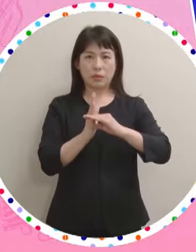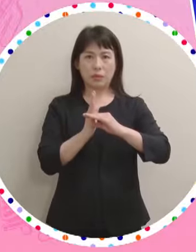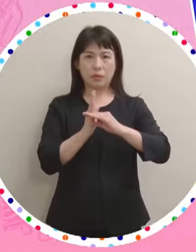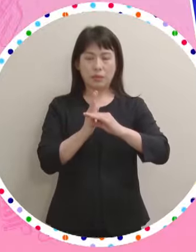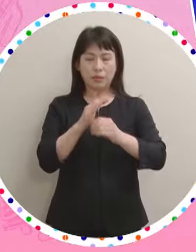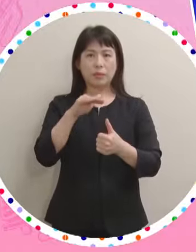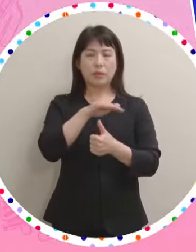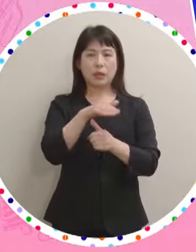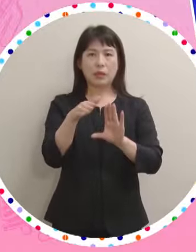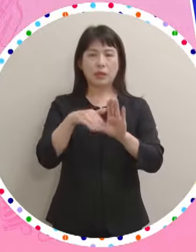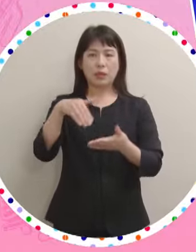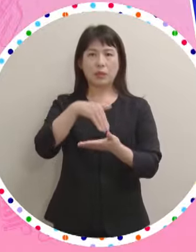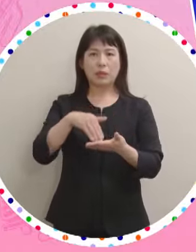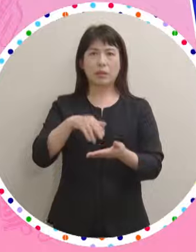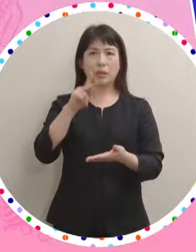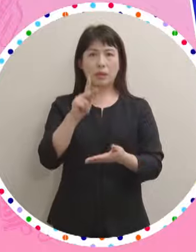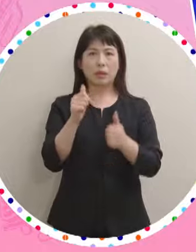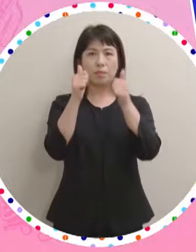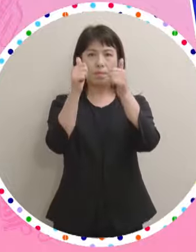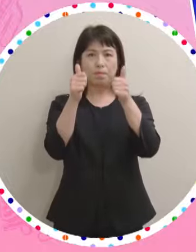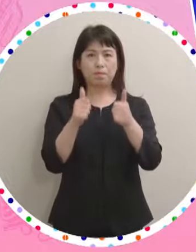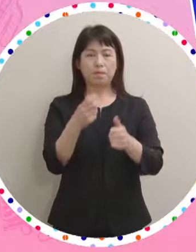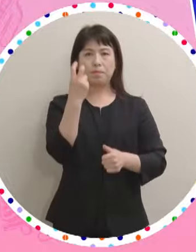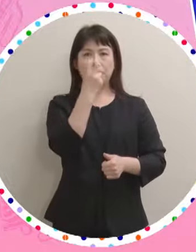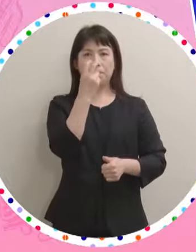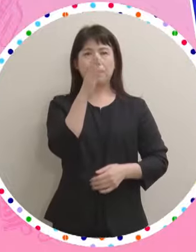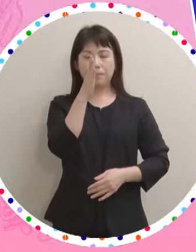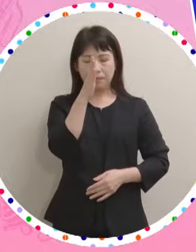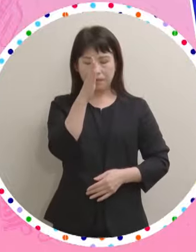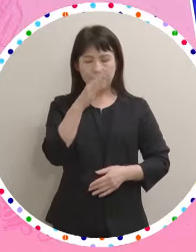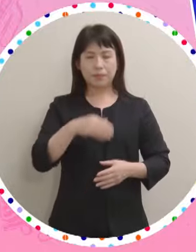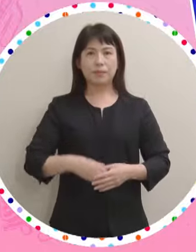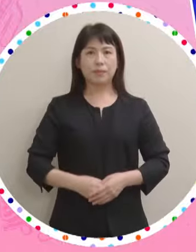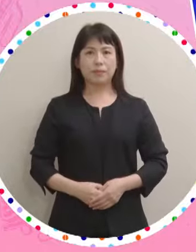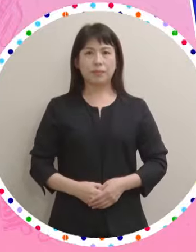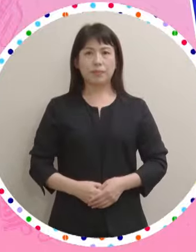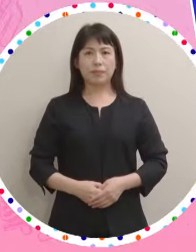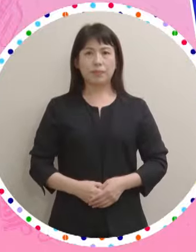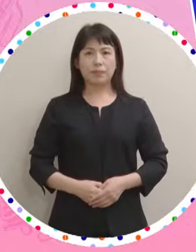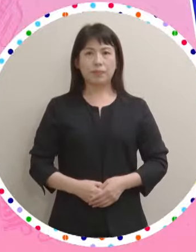ています。詳しくは愛知県会計課のウェブページをご確認ください。